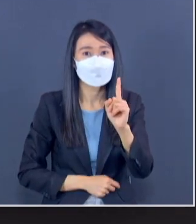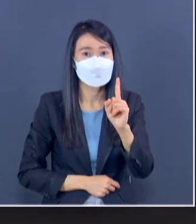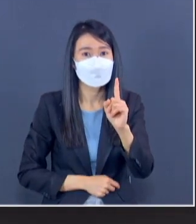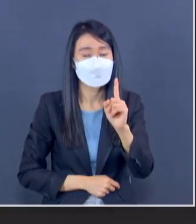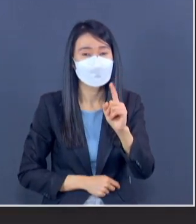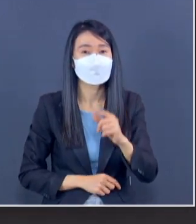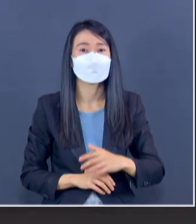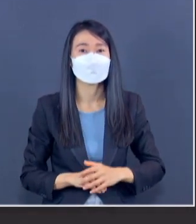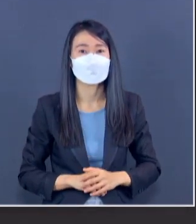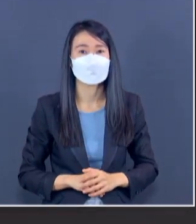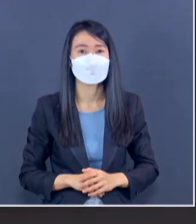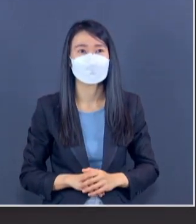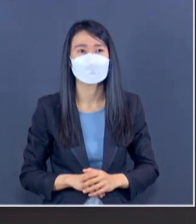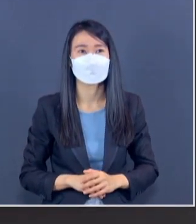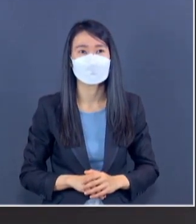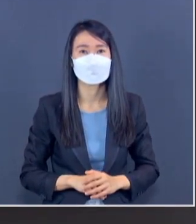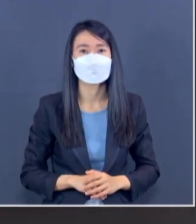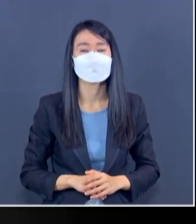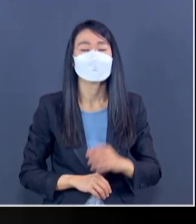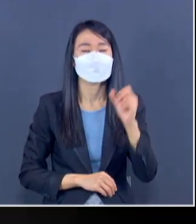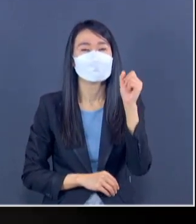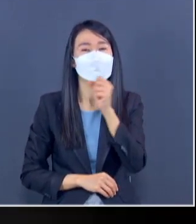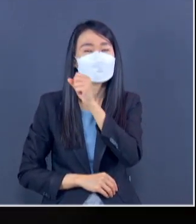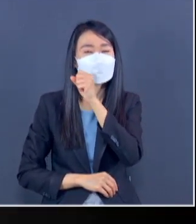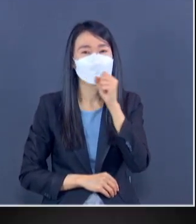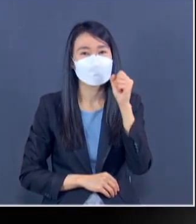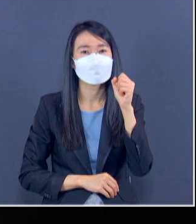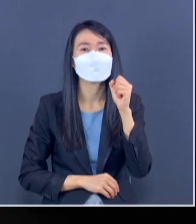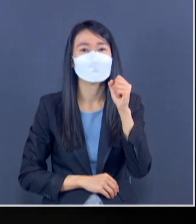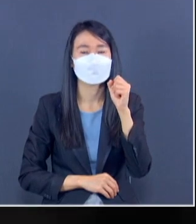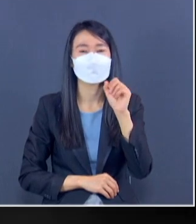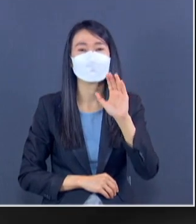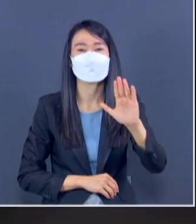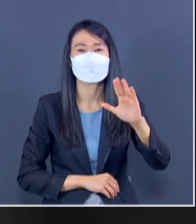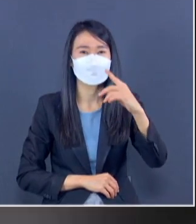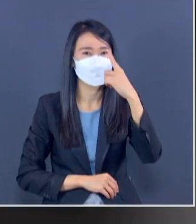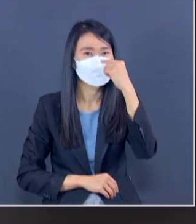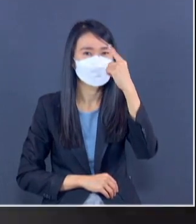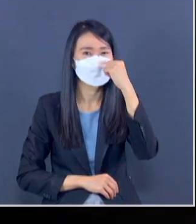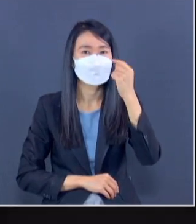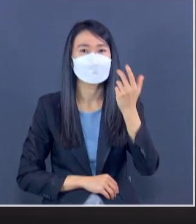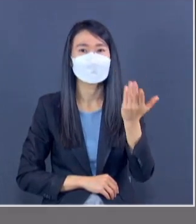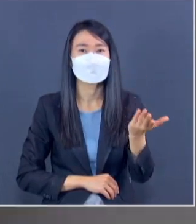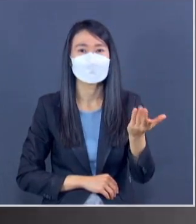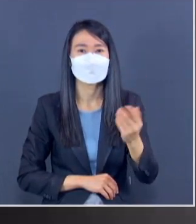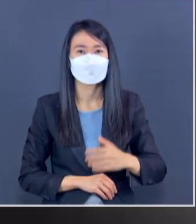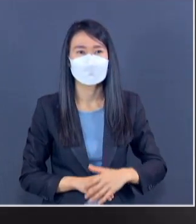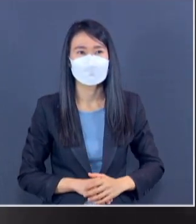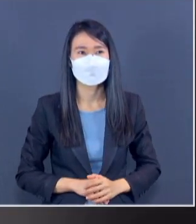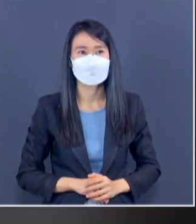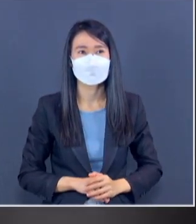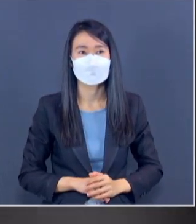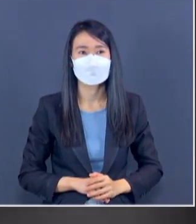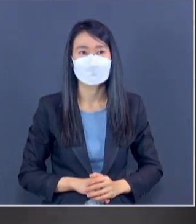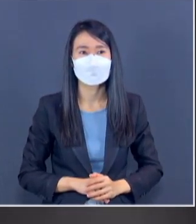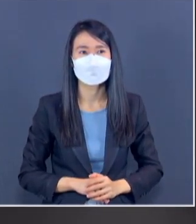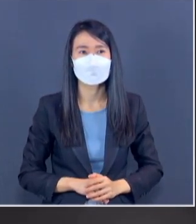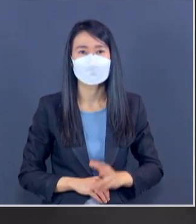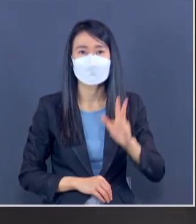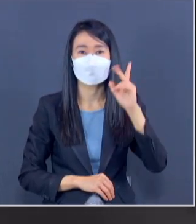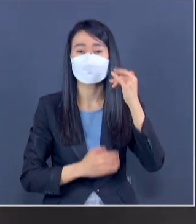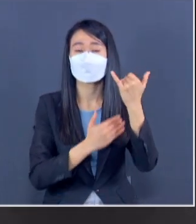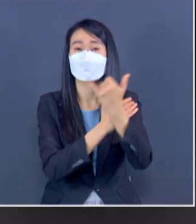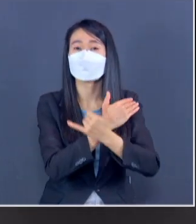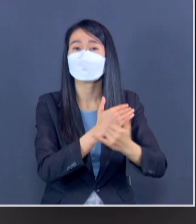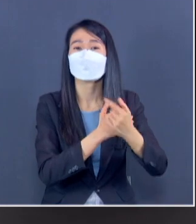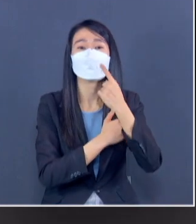ที่สุดนั่นก็คือแมตตี้เฮอรี่นักร้องนำ The 1975ค่ะเพราะสื่อต่างประเทศรายง